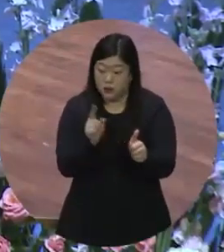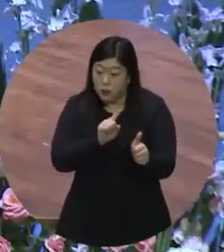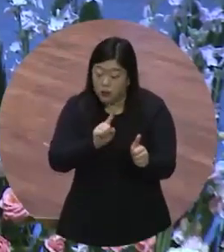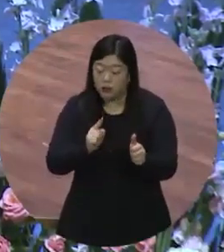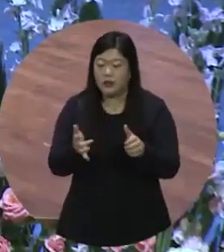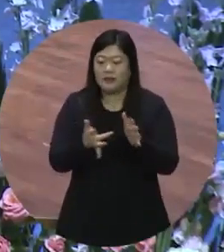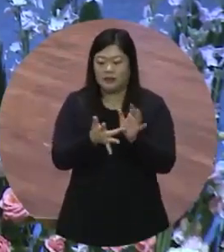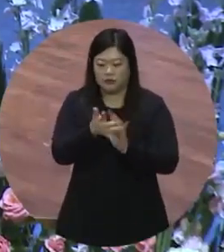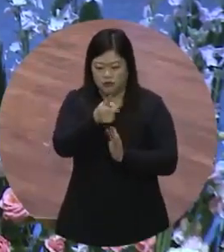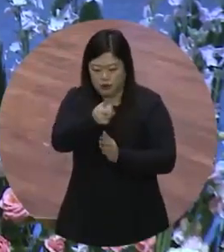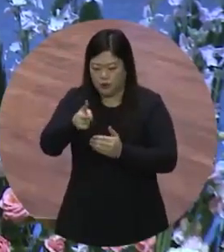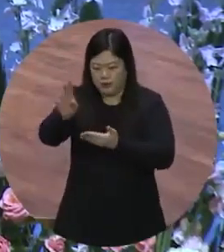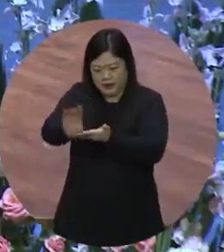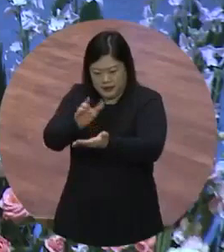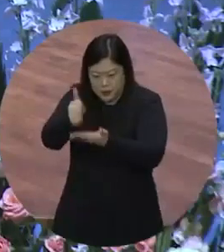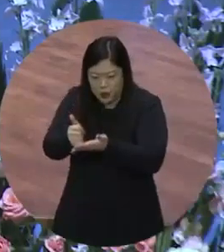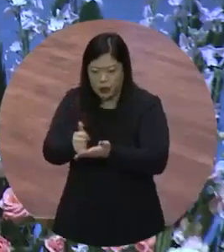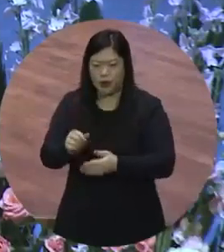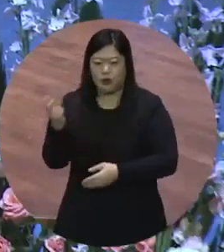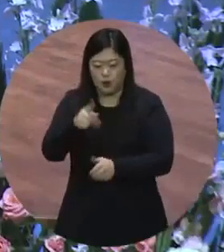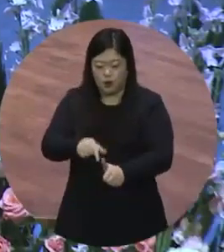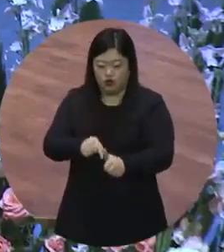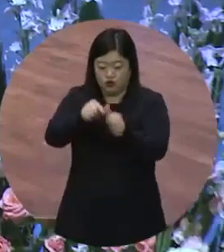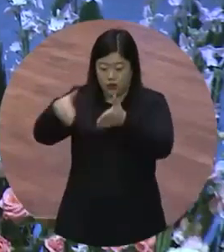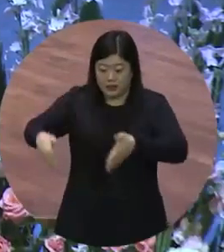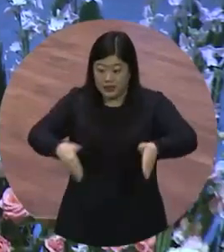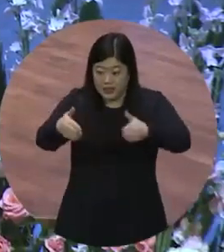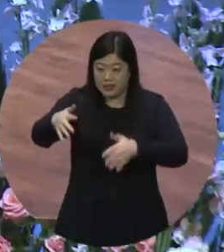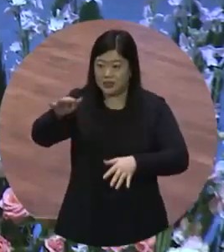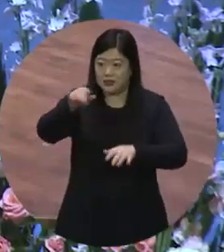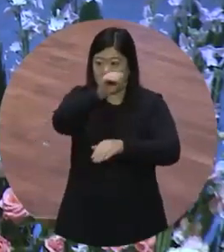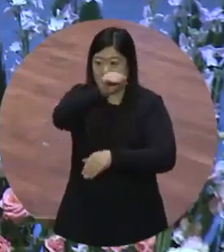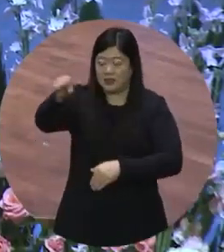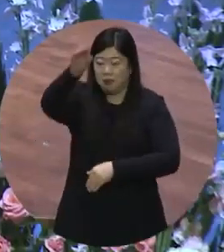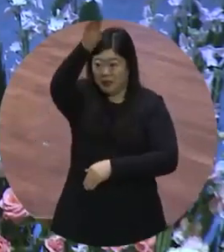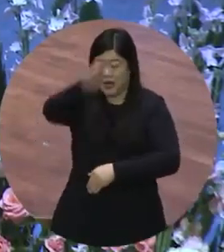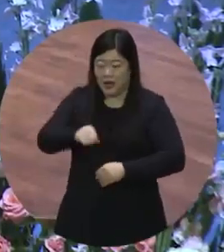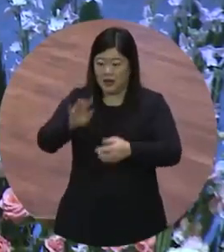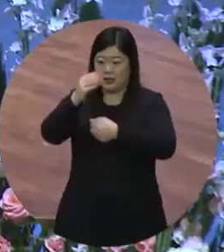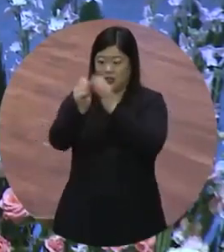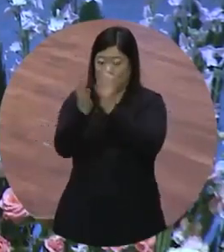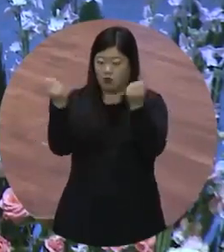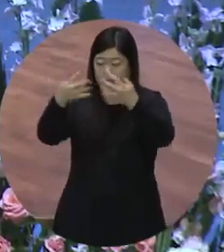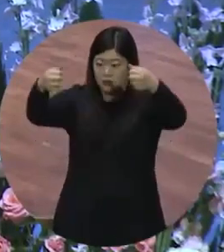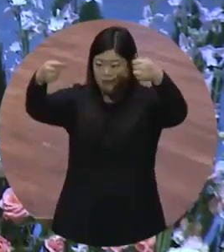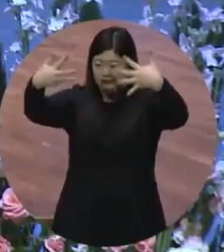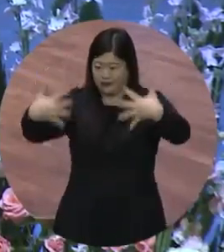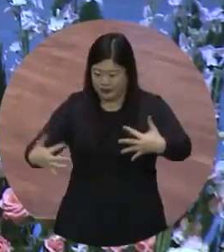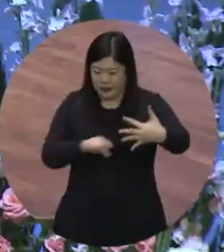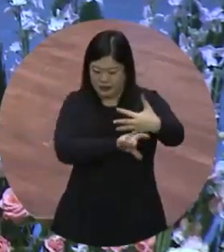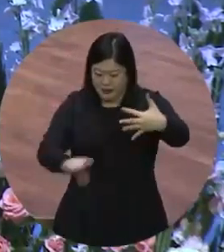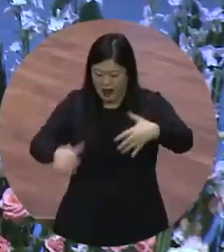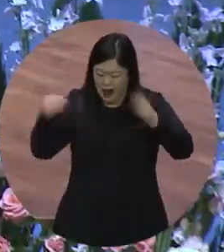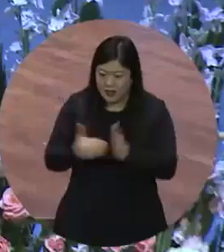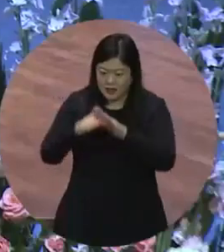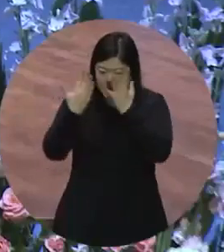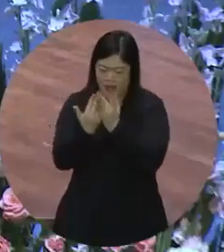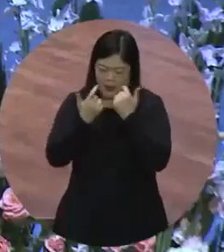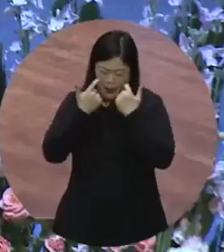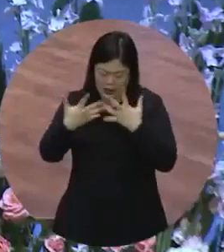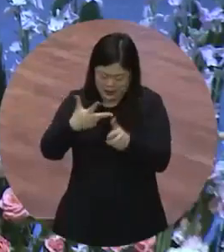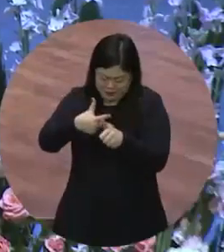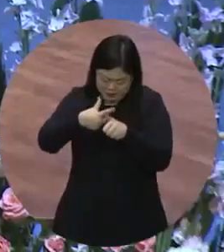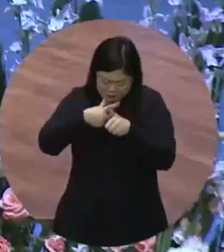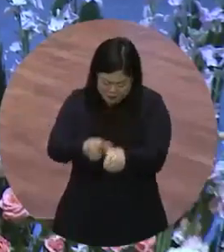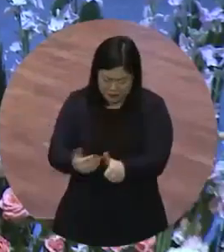정확하게 영접 메시지를 구원의 길을 정확하게 정말로 이 구원받은 자를 어떻게 양육할 것인가 제자들을 제자